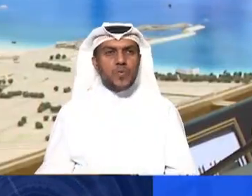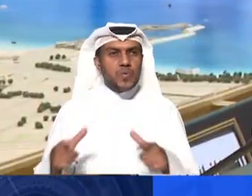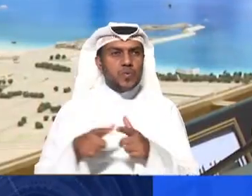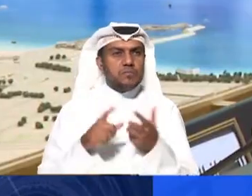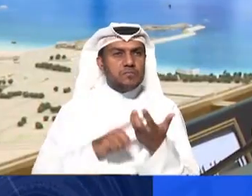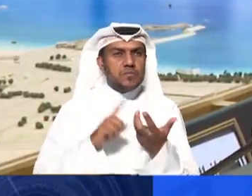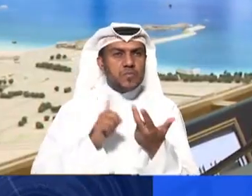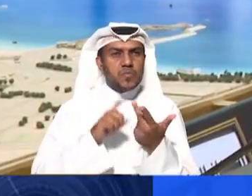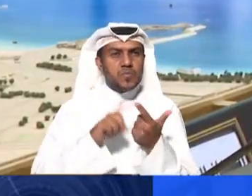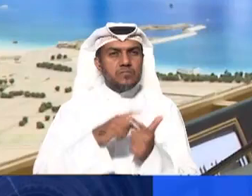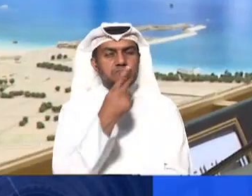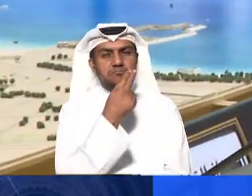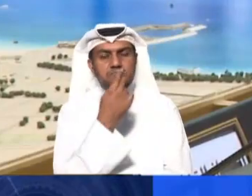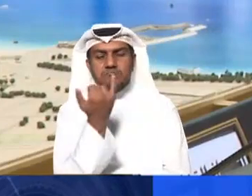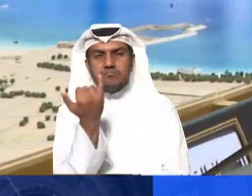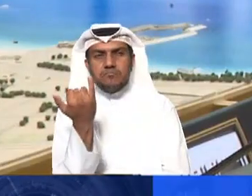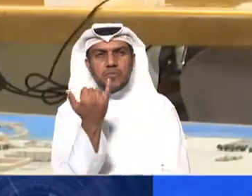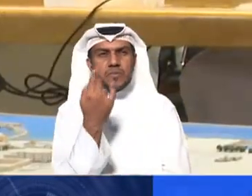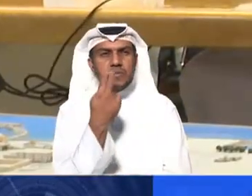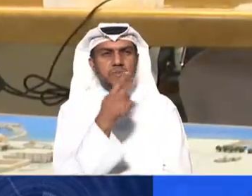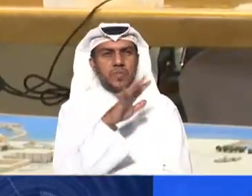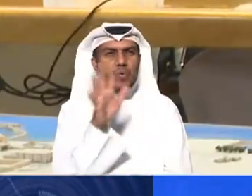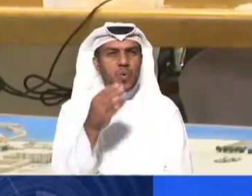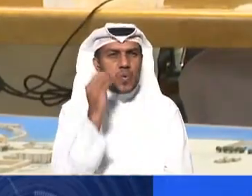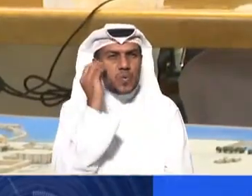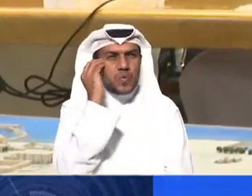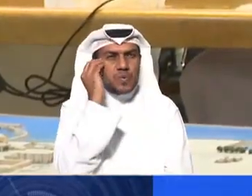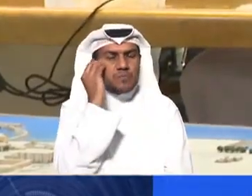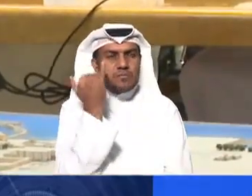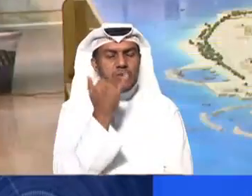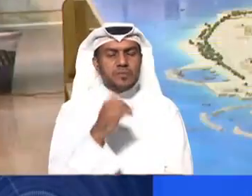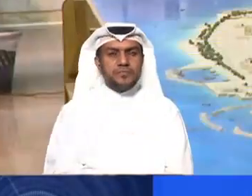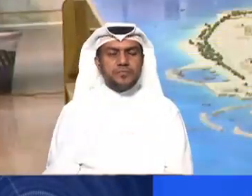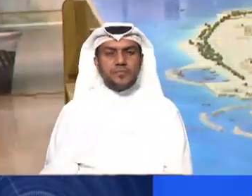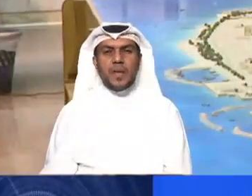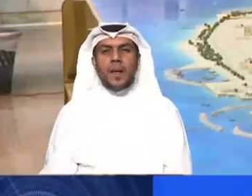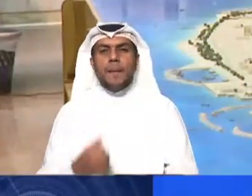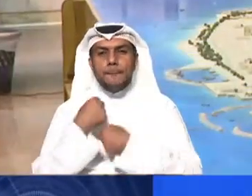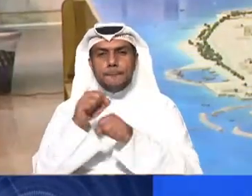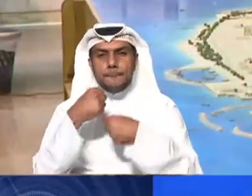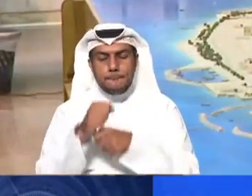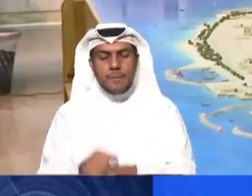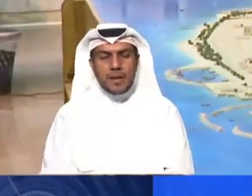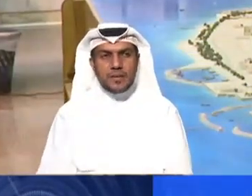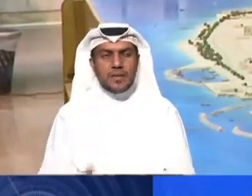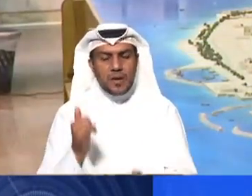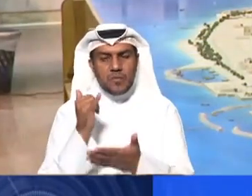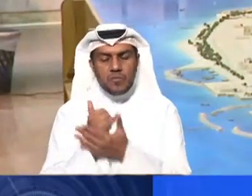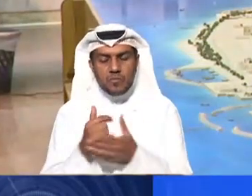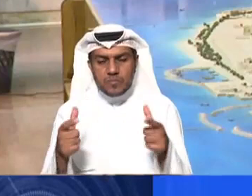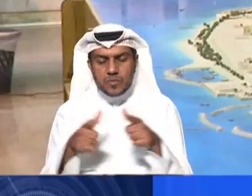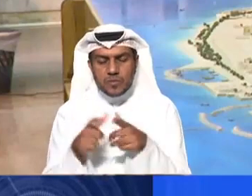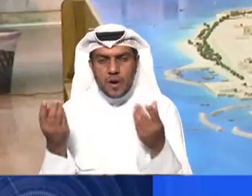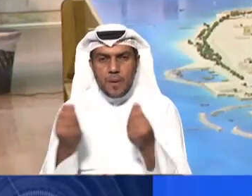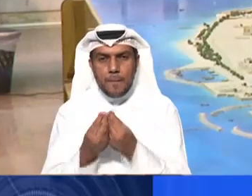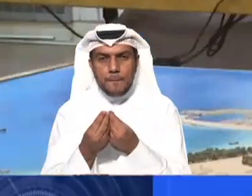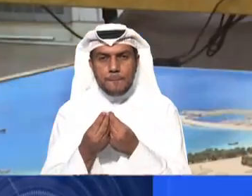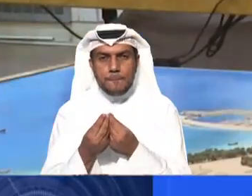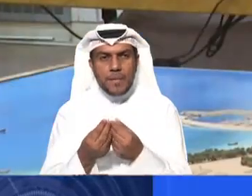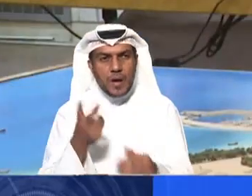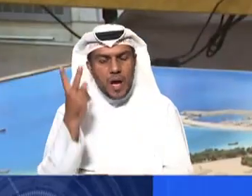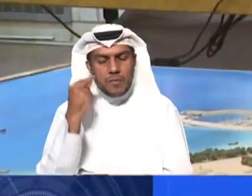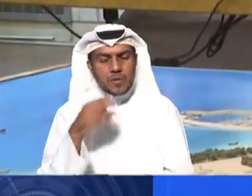البلدي. اللجنة تناولت بإسهاب مقترح عضو المجلس البلدي عبد الوهاب برسلي بشأن إعادة